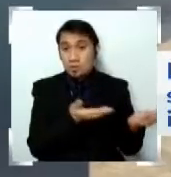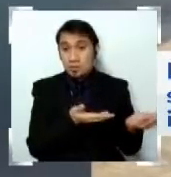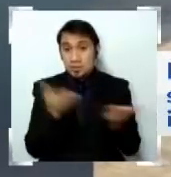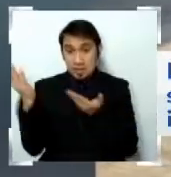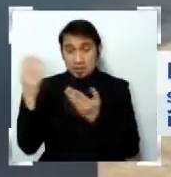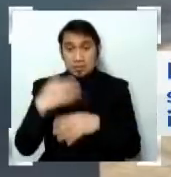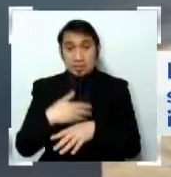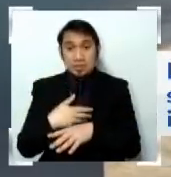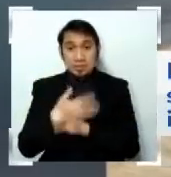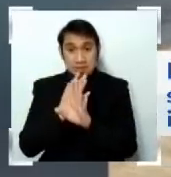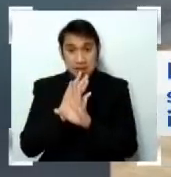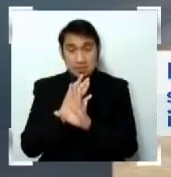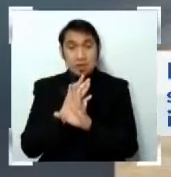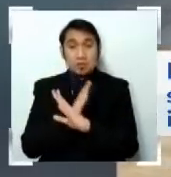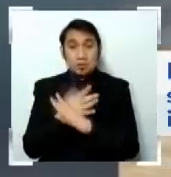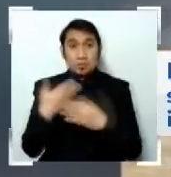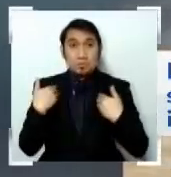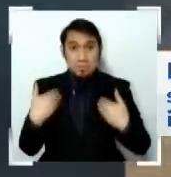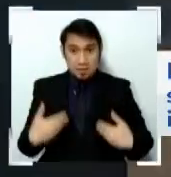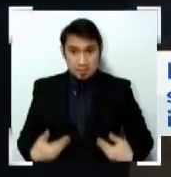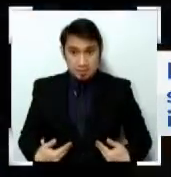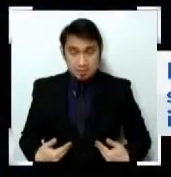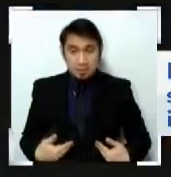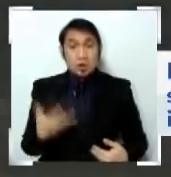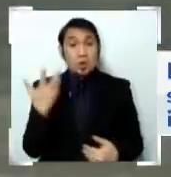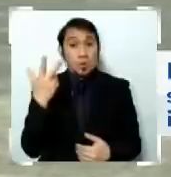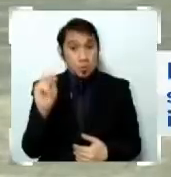kanyang labi sa darating na Biyernes.